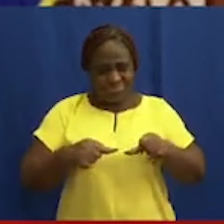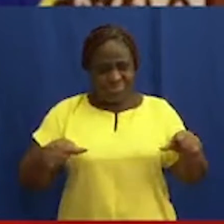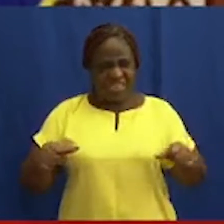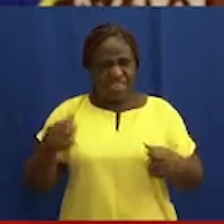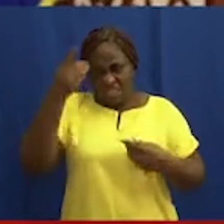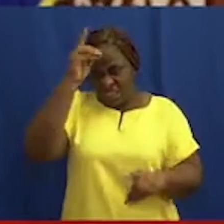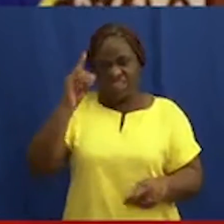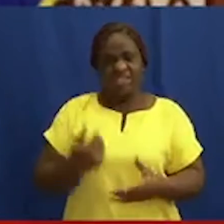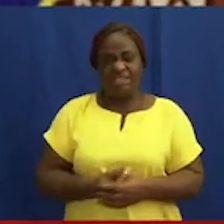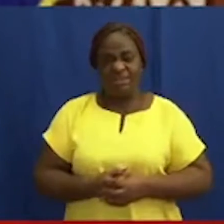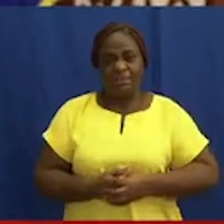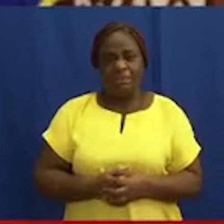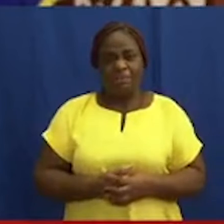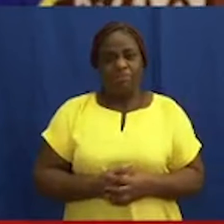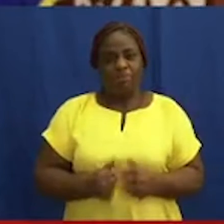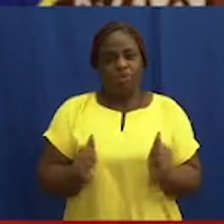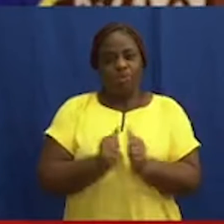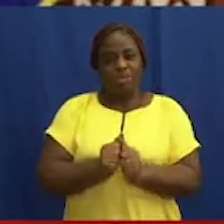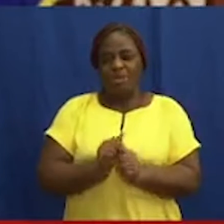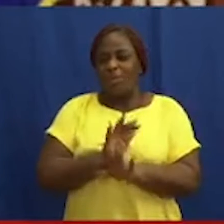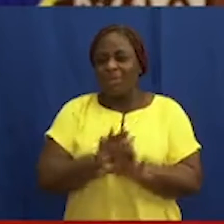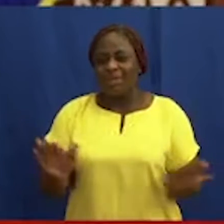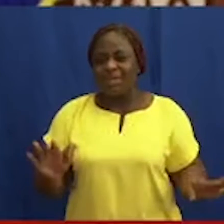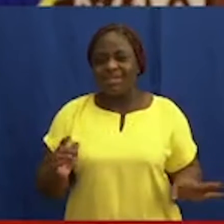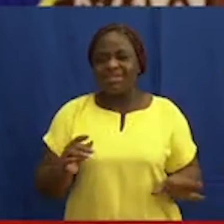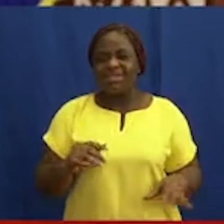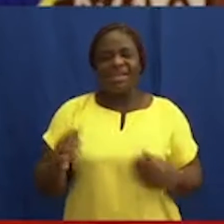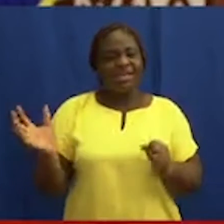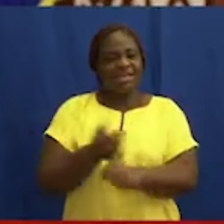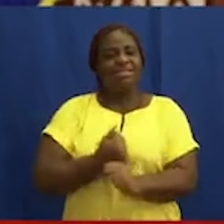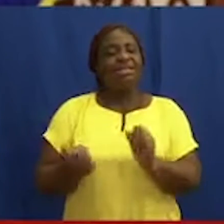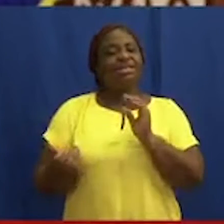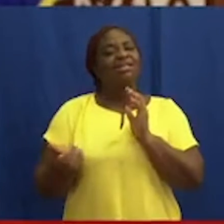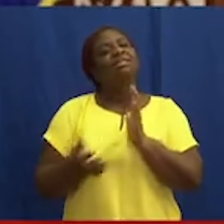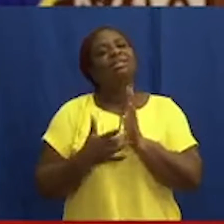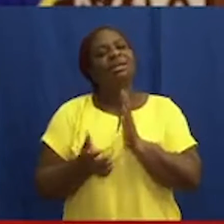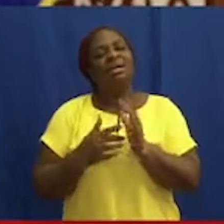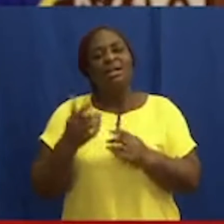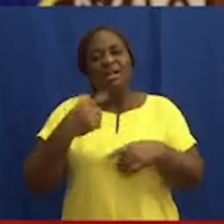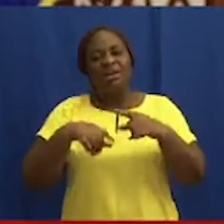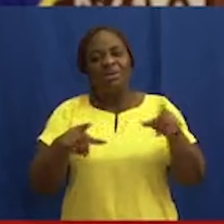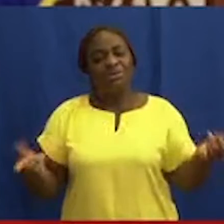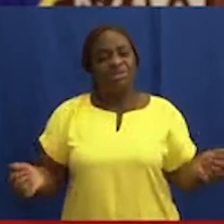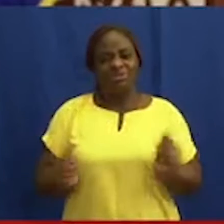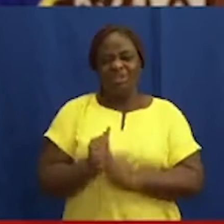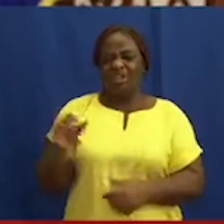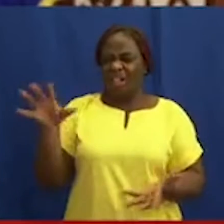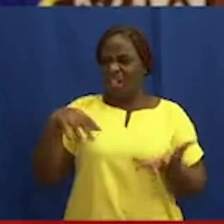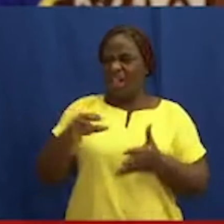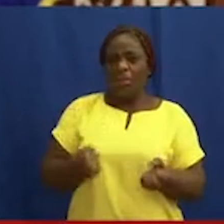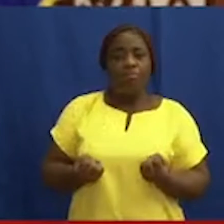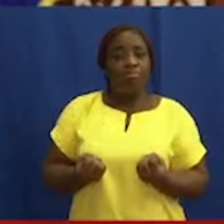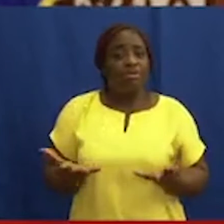sanadiyar haka zamu dau matakai na rage shigowa da wasu kayayyaki a cikin kasan nan zamu maida